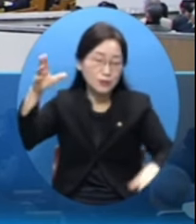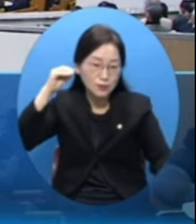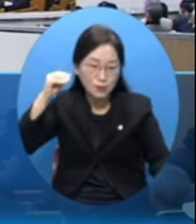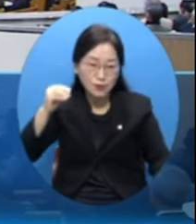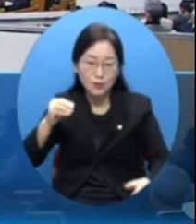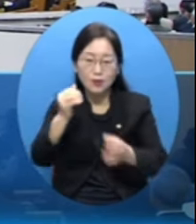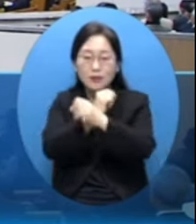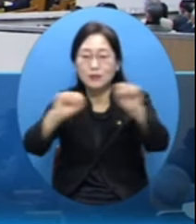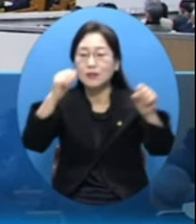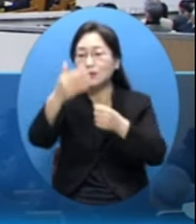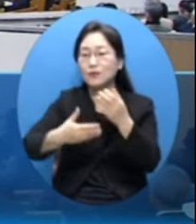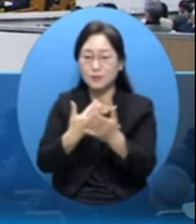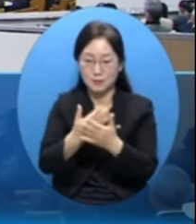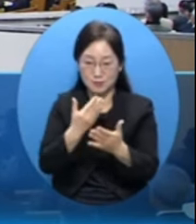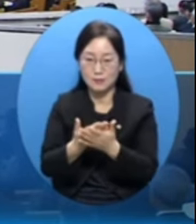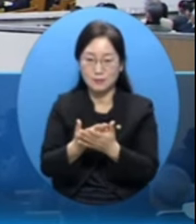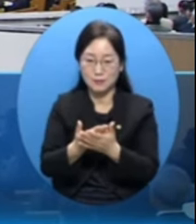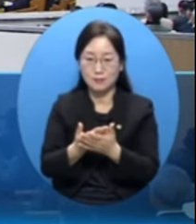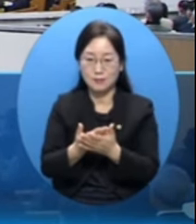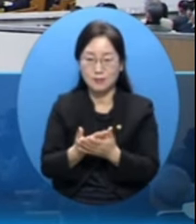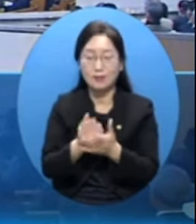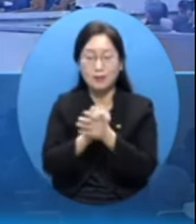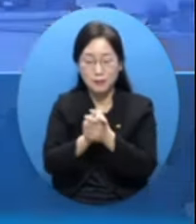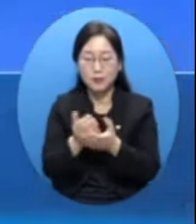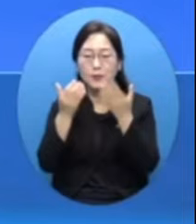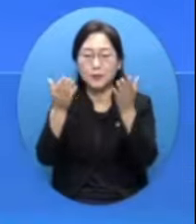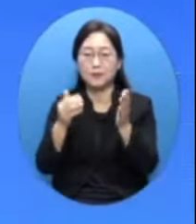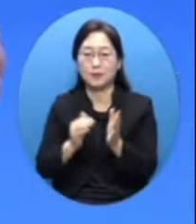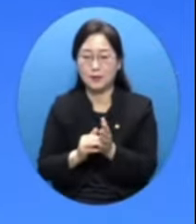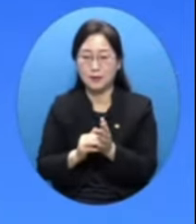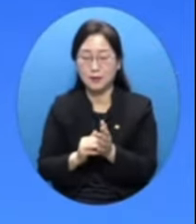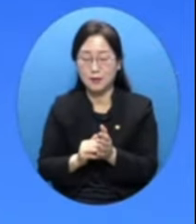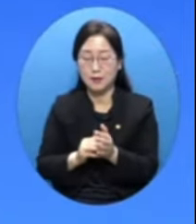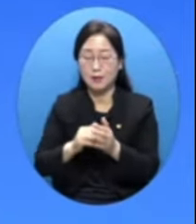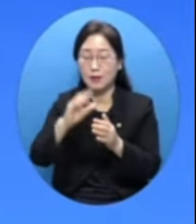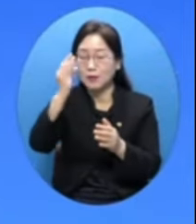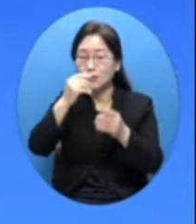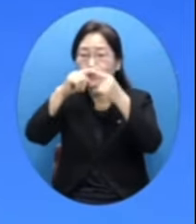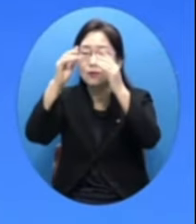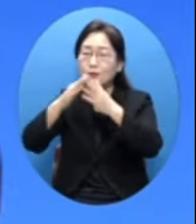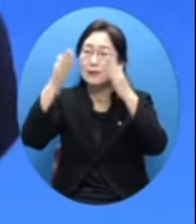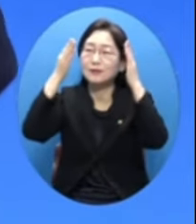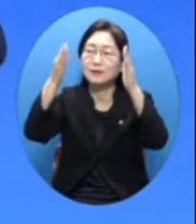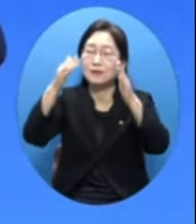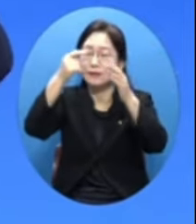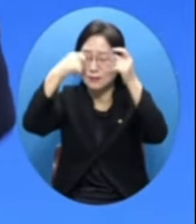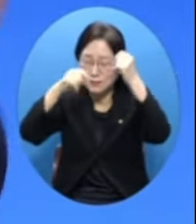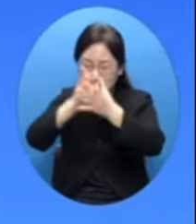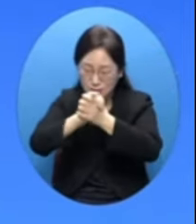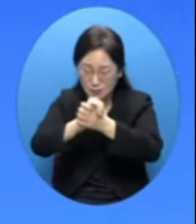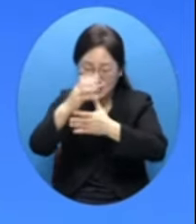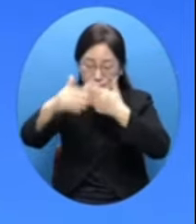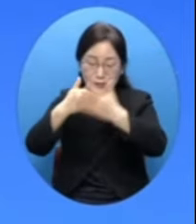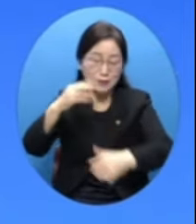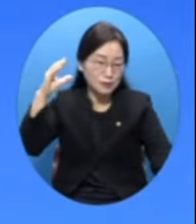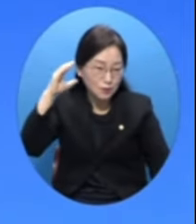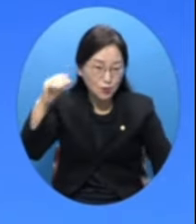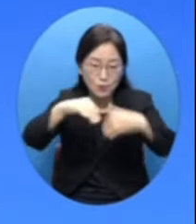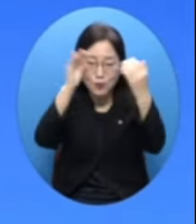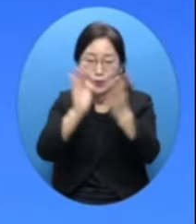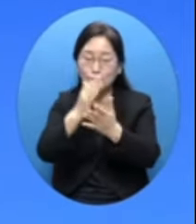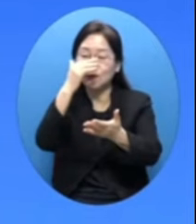사하여 주옵소서. 그는 기도했습니다. 이 성전을 향하여 눈물로 기도할 때 주님 그 기도를 들으시고 우리의 모든